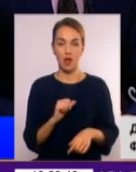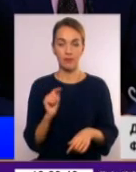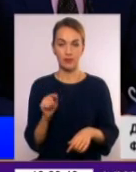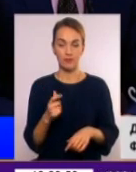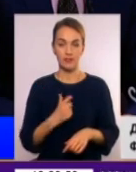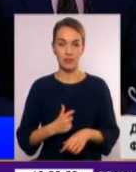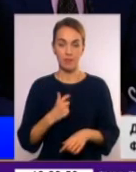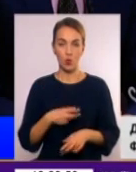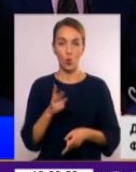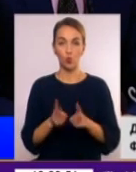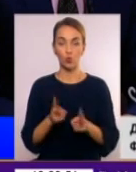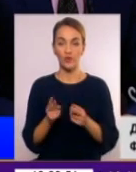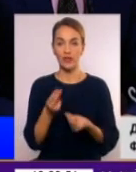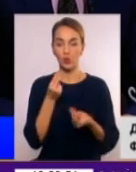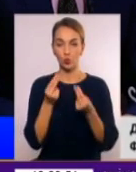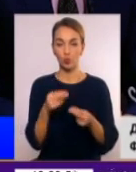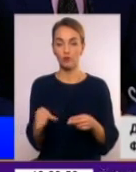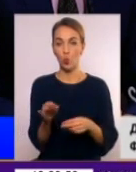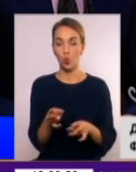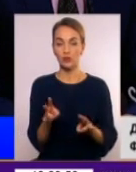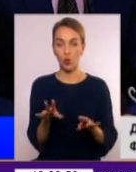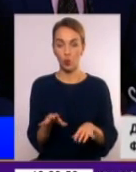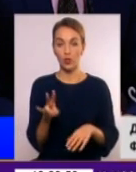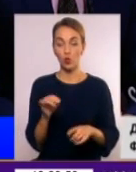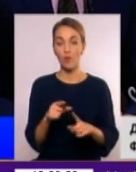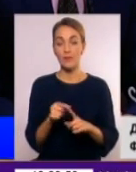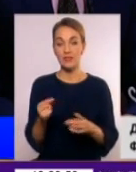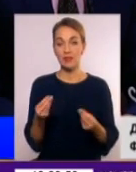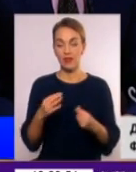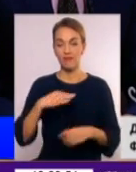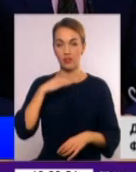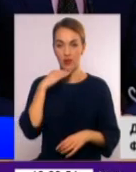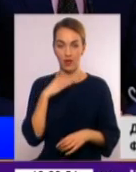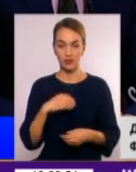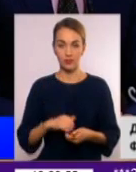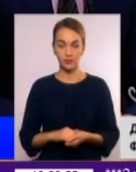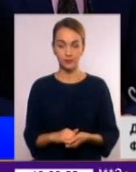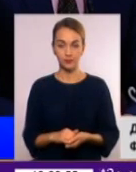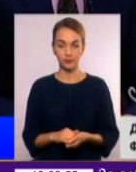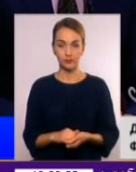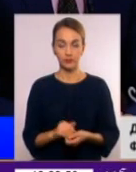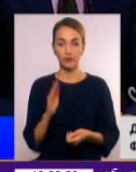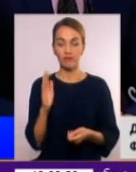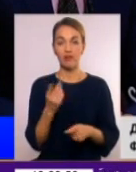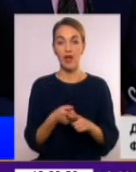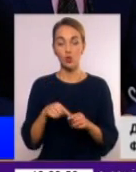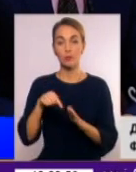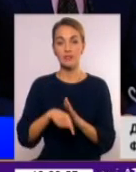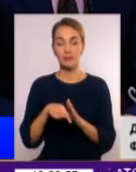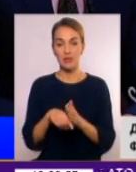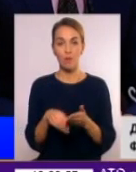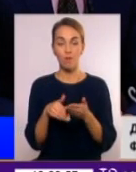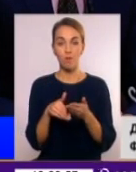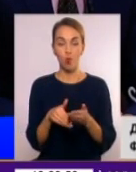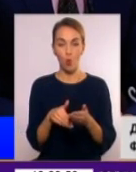себе готовили еду и все остальное. Но, в принципе, денег хватает. То есть в этом смысле помощь волонтеров